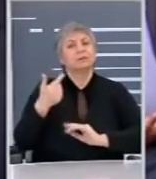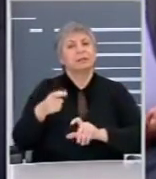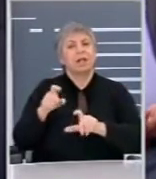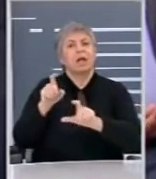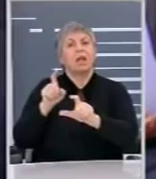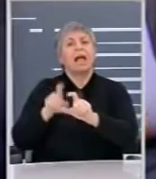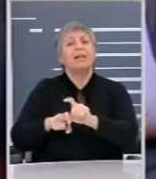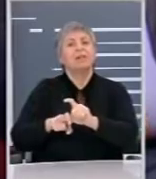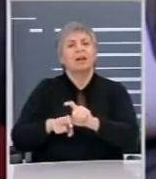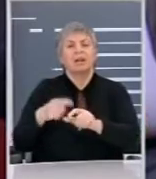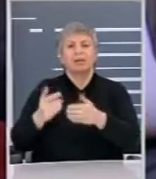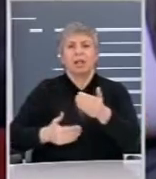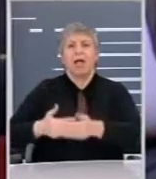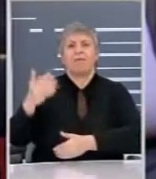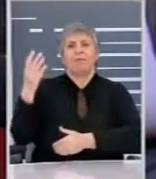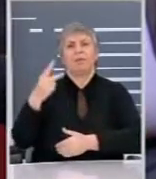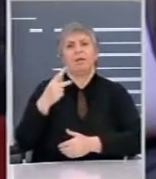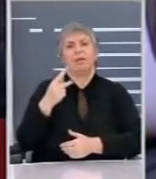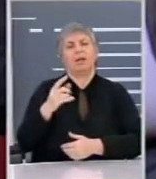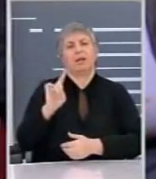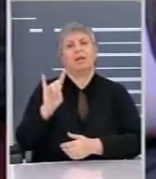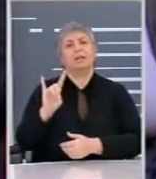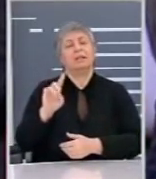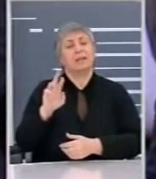την επωνυμία Κήρυξ.